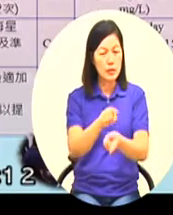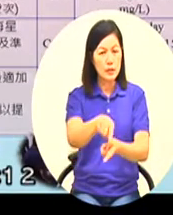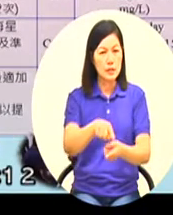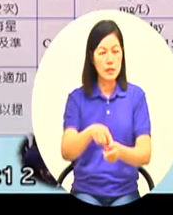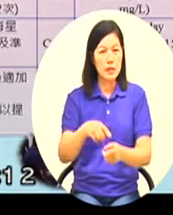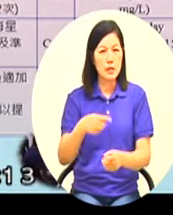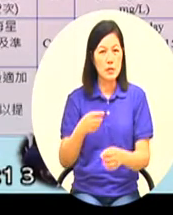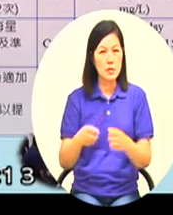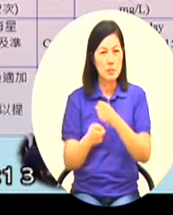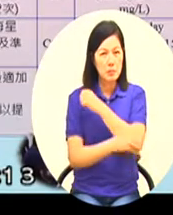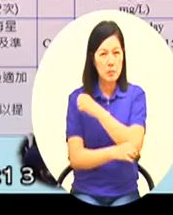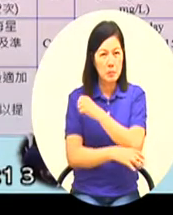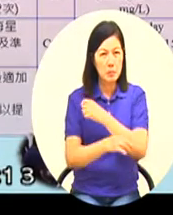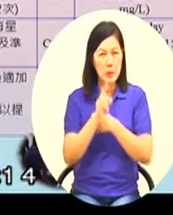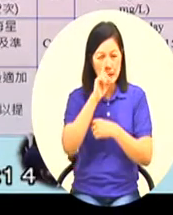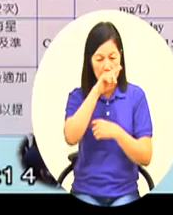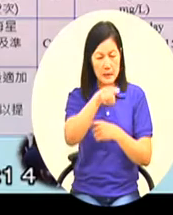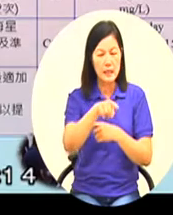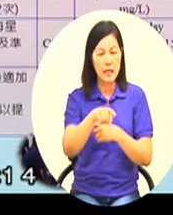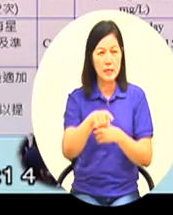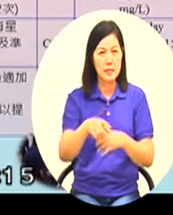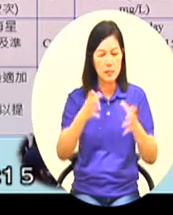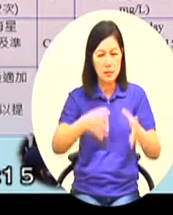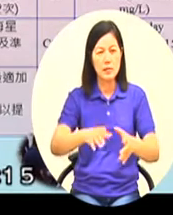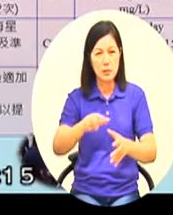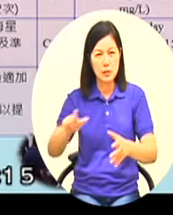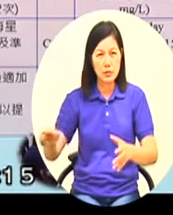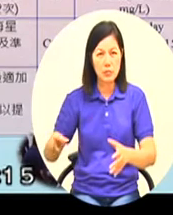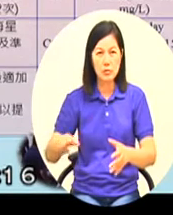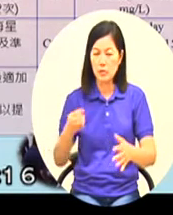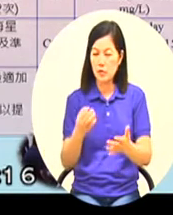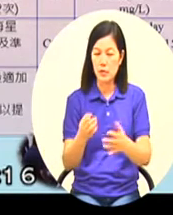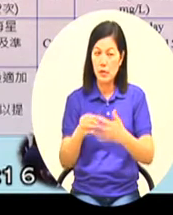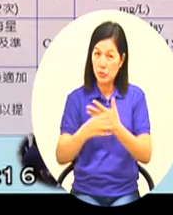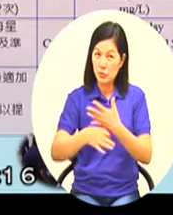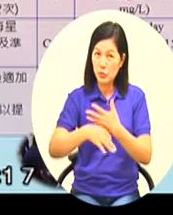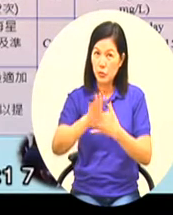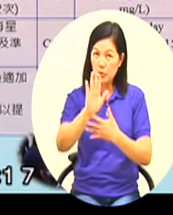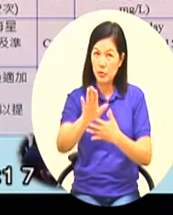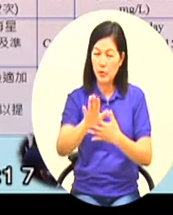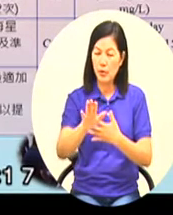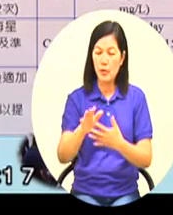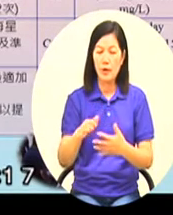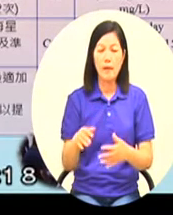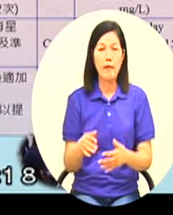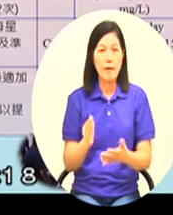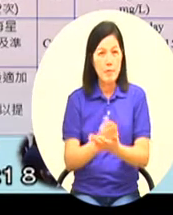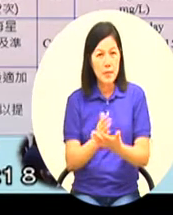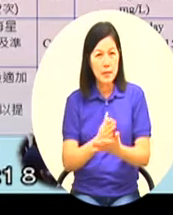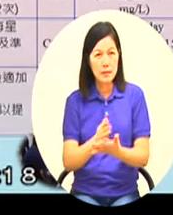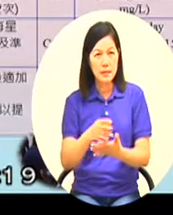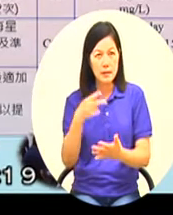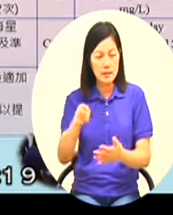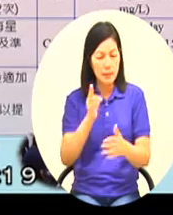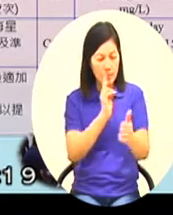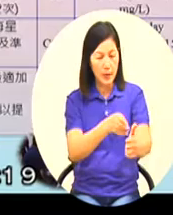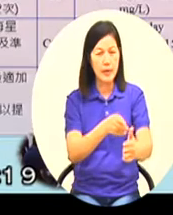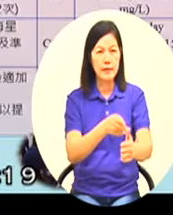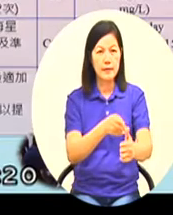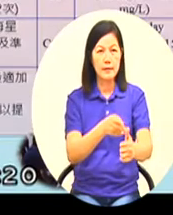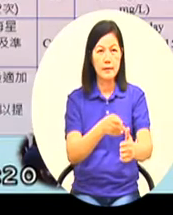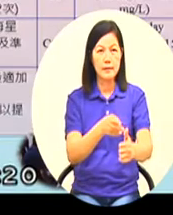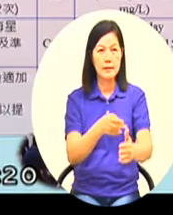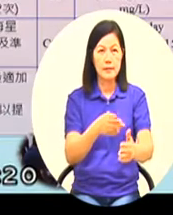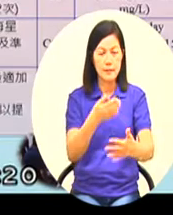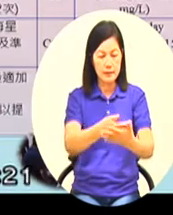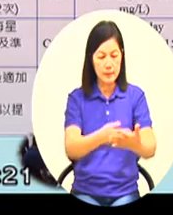一个潜势设备有疑似不足的部分，我们都进行了功能评鉴来要求它来进行有关削减这些污